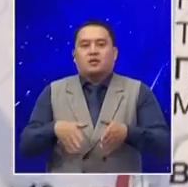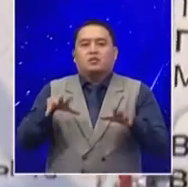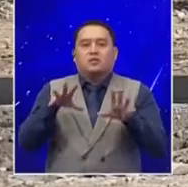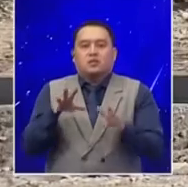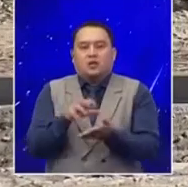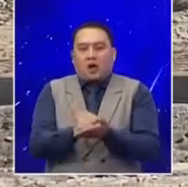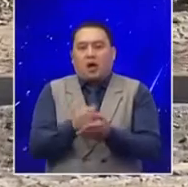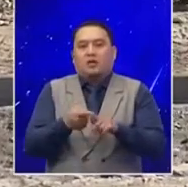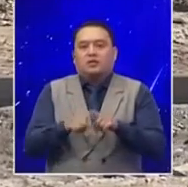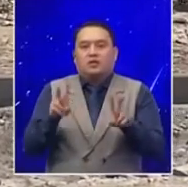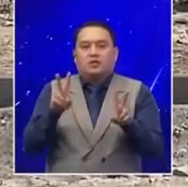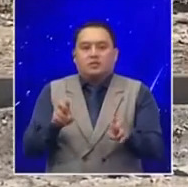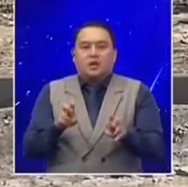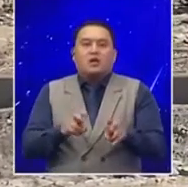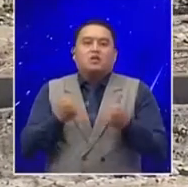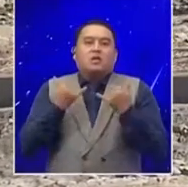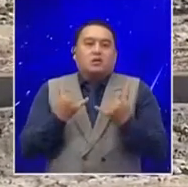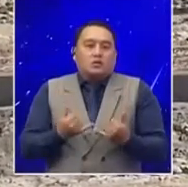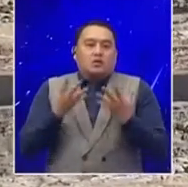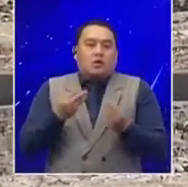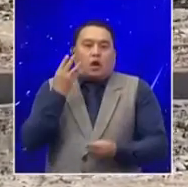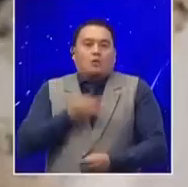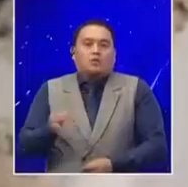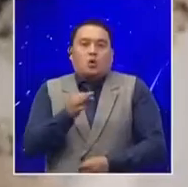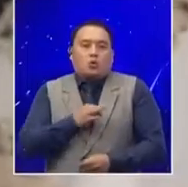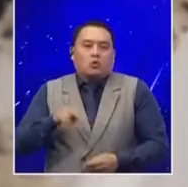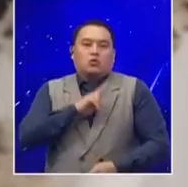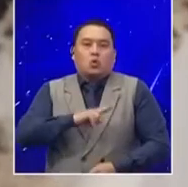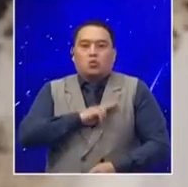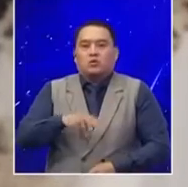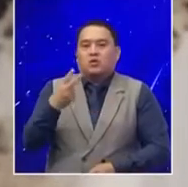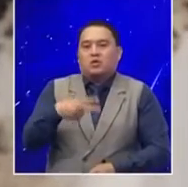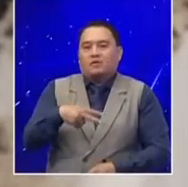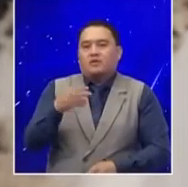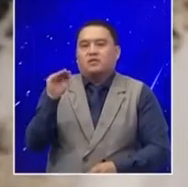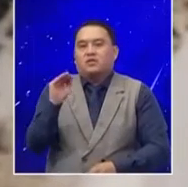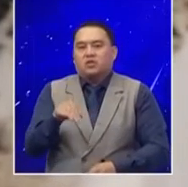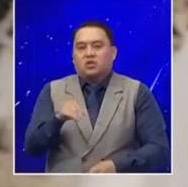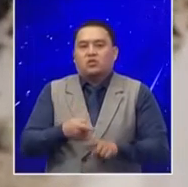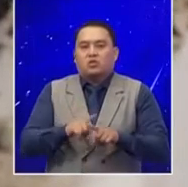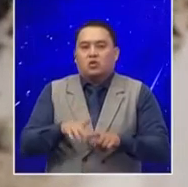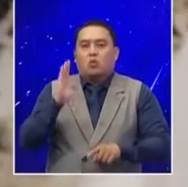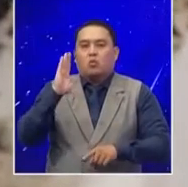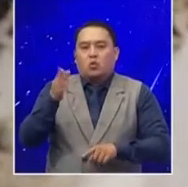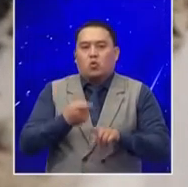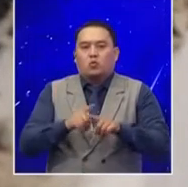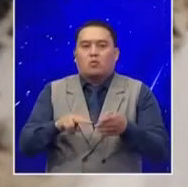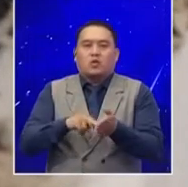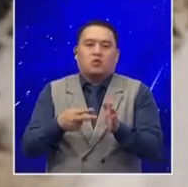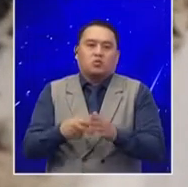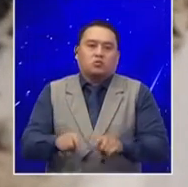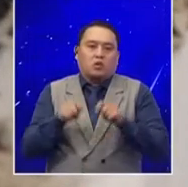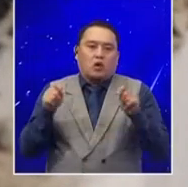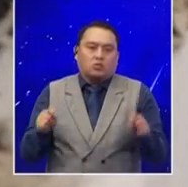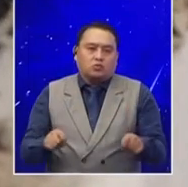«Еңбек» и «Дорожная карта занятости». На сегодняшний день в Алматинской области трудоустроено свыше 20 тысяч граждан.